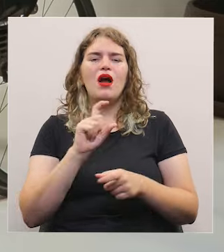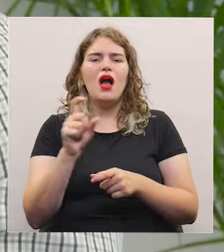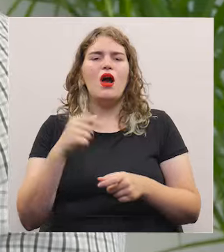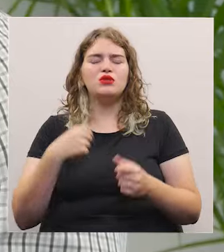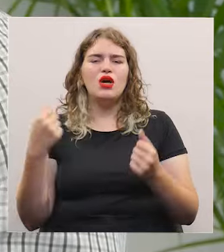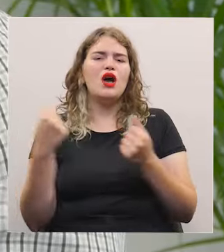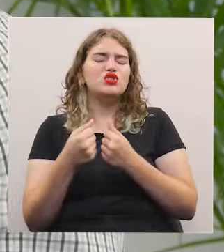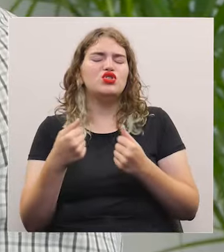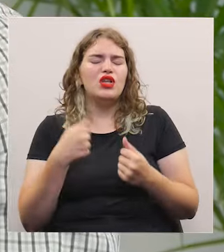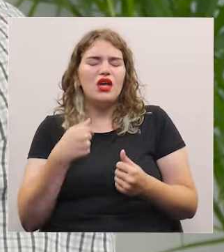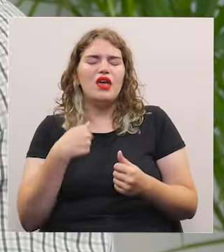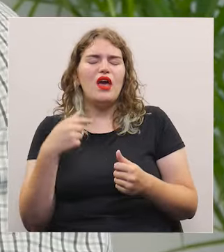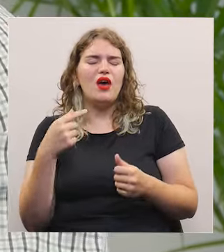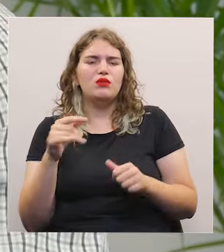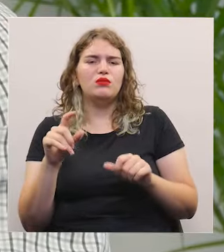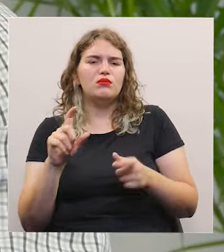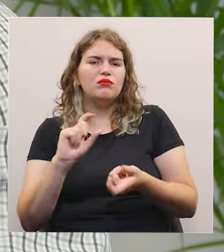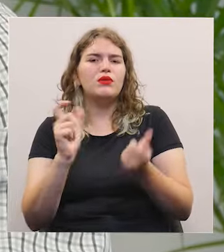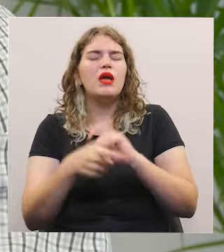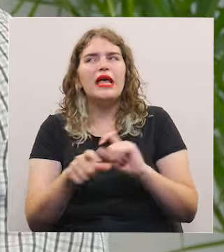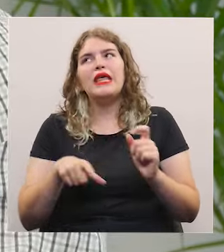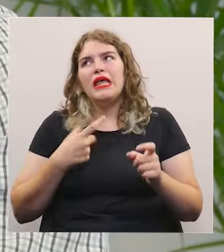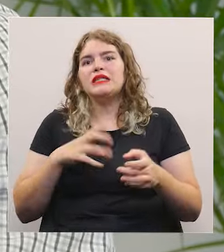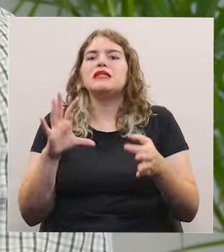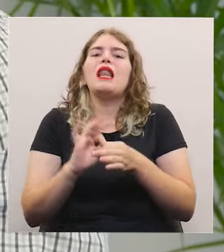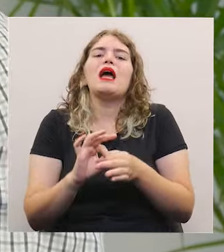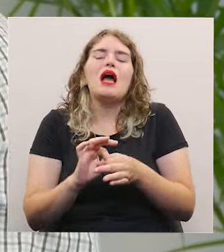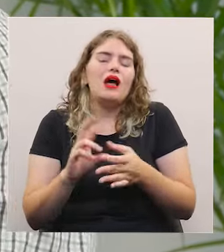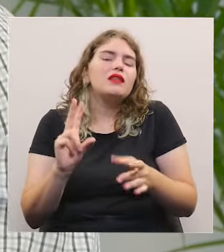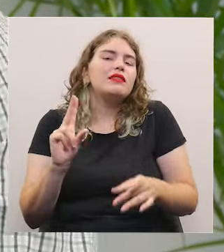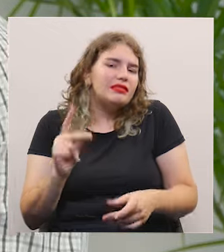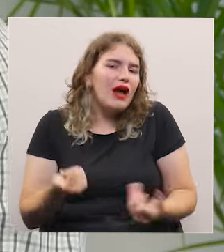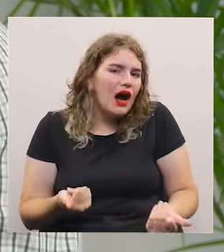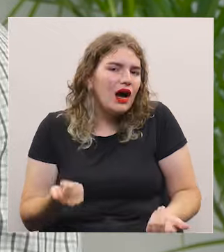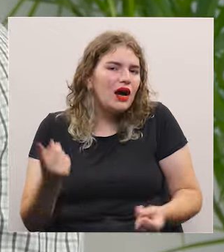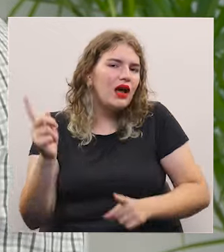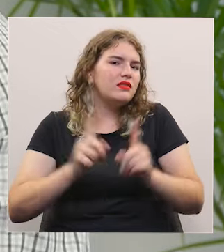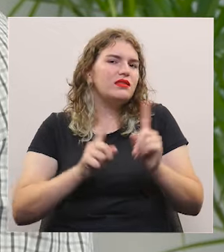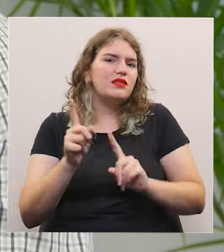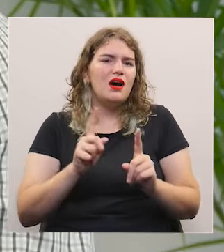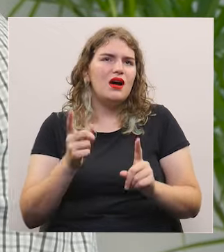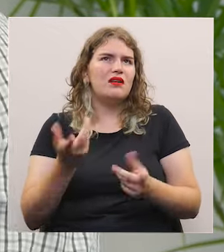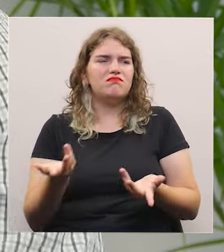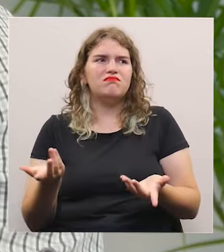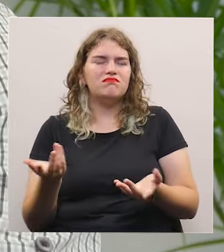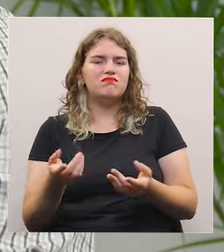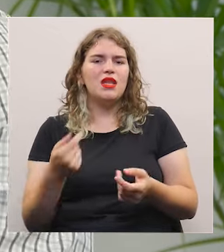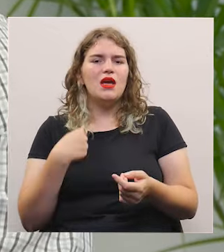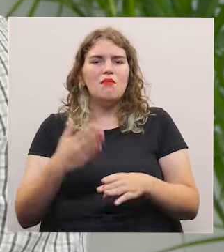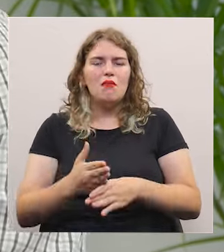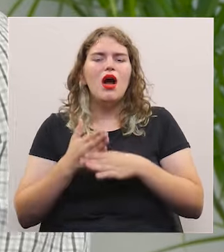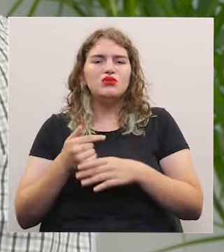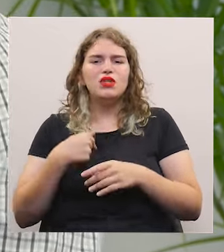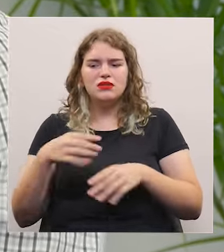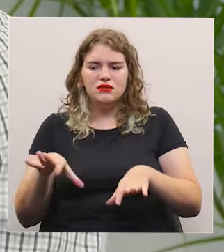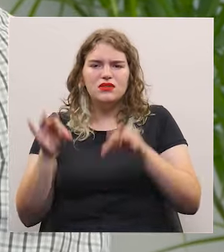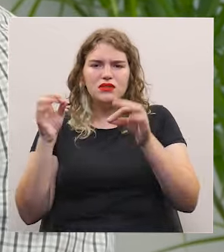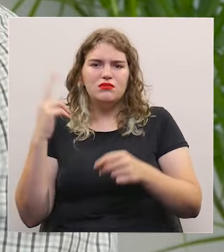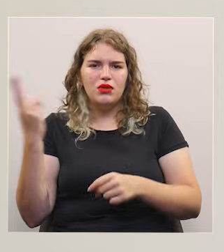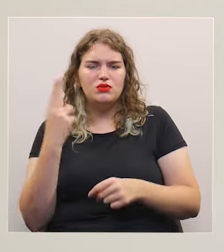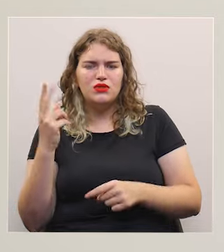a accidentului. Da, a și fost este o împrejurare. Legată a fost de... Este legată, da. Este legată pentru că m-a ajutat să-l